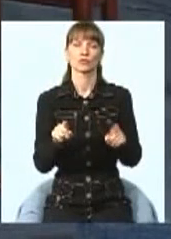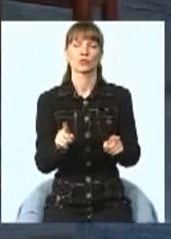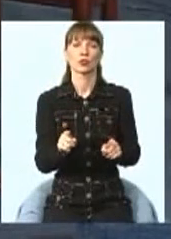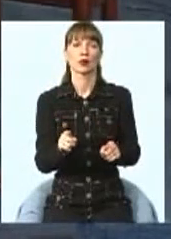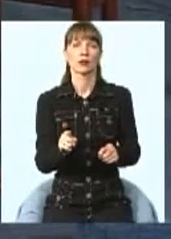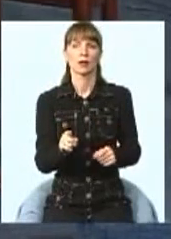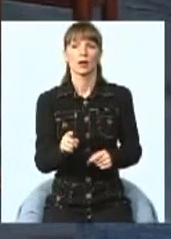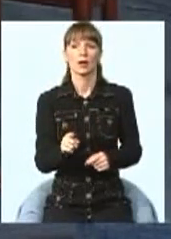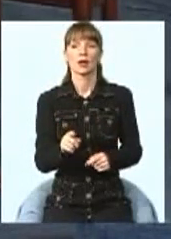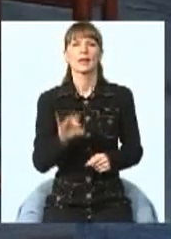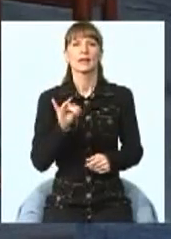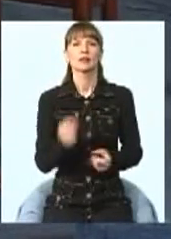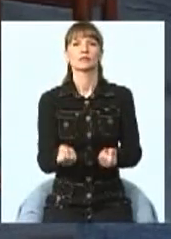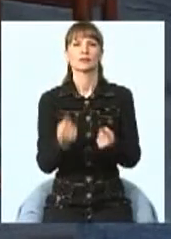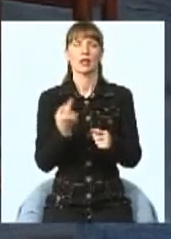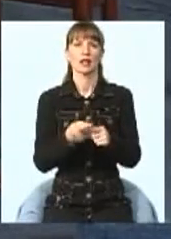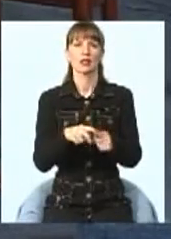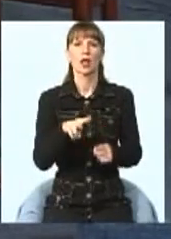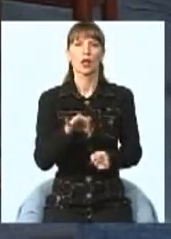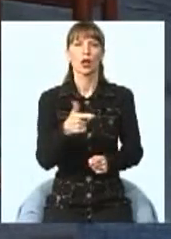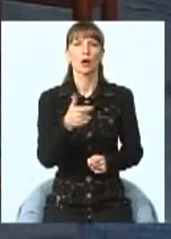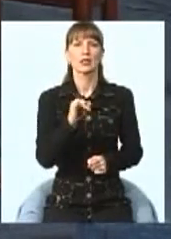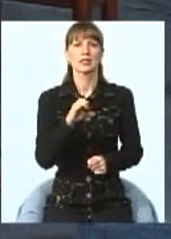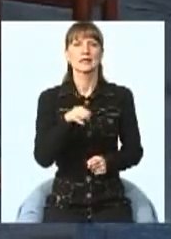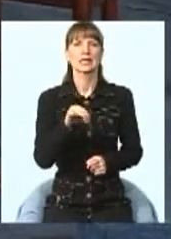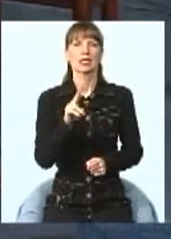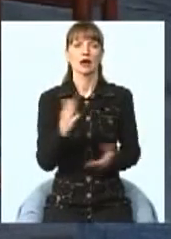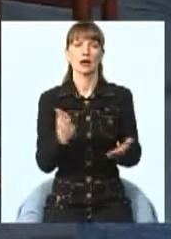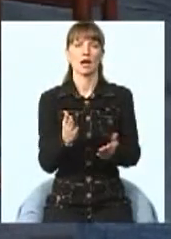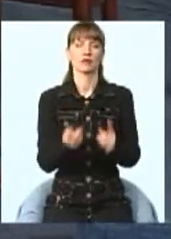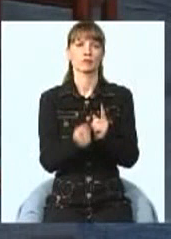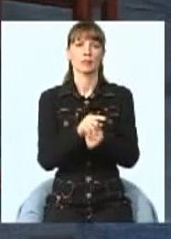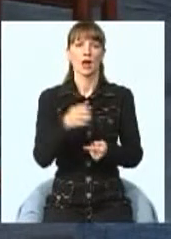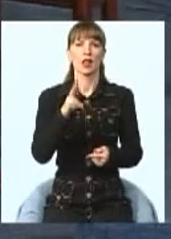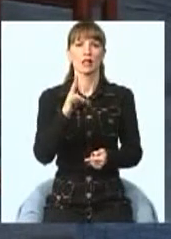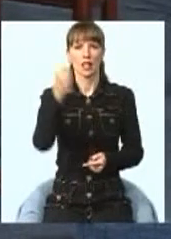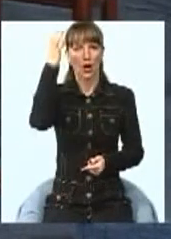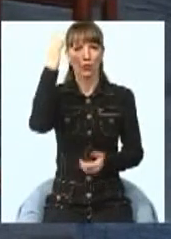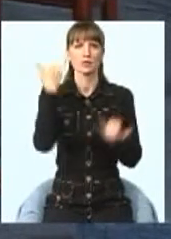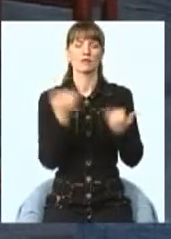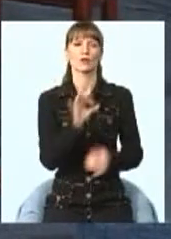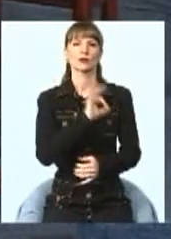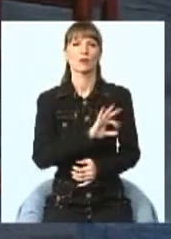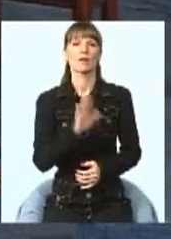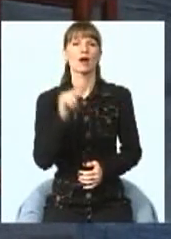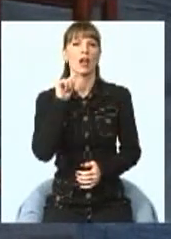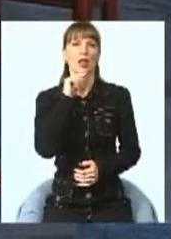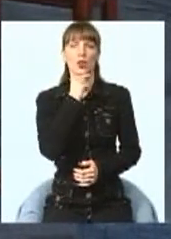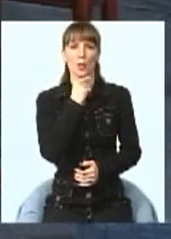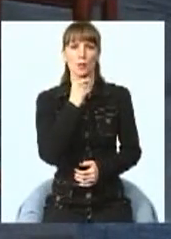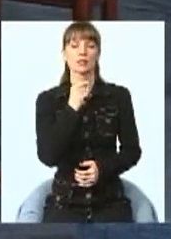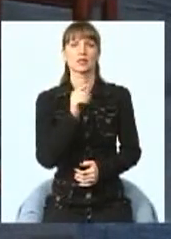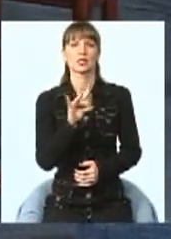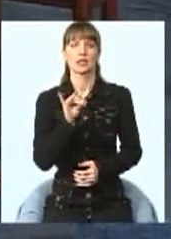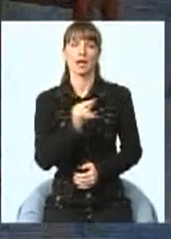тоді вже й зароджувалась ця логістика, яка згодом стала наукою. І сьогодні логістика більш вживається в економіці, ну і, власне,